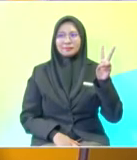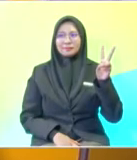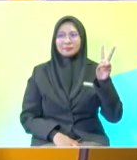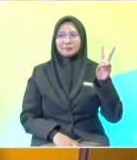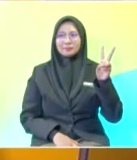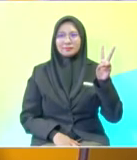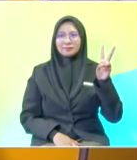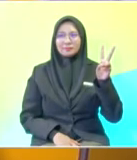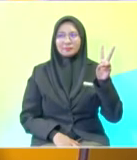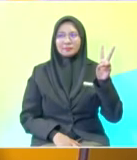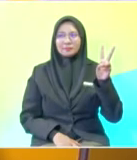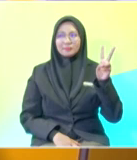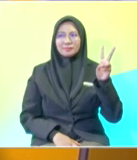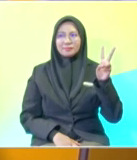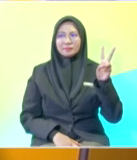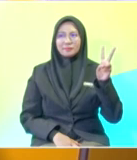oke